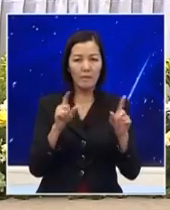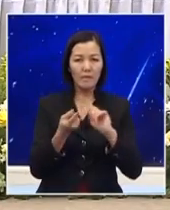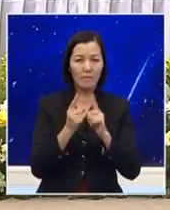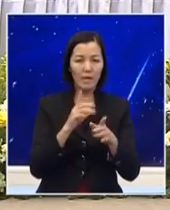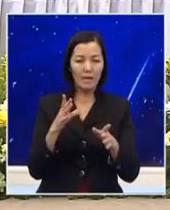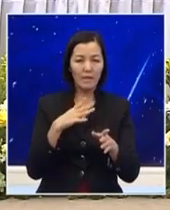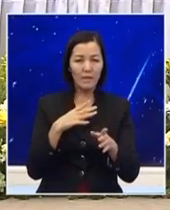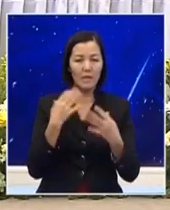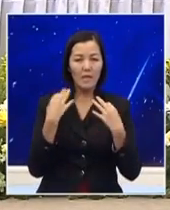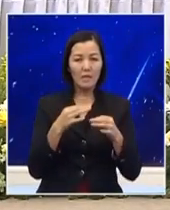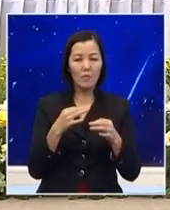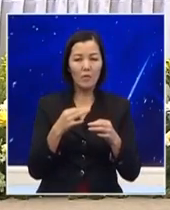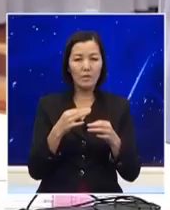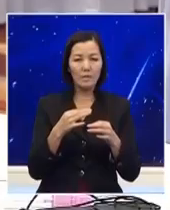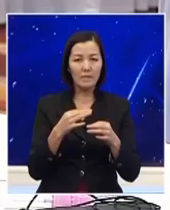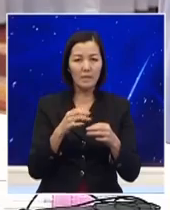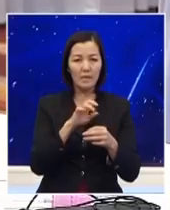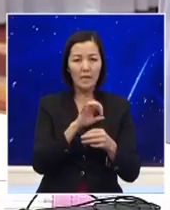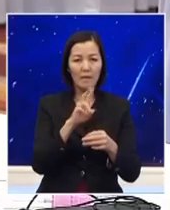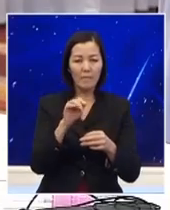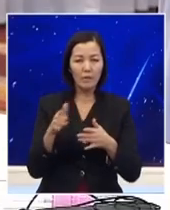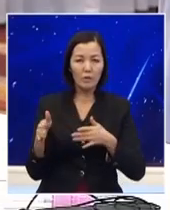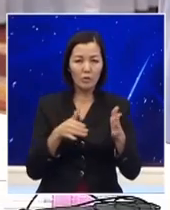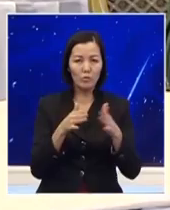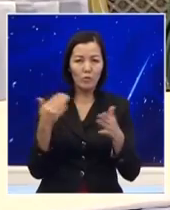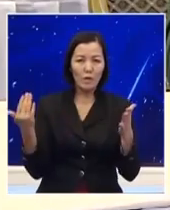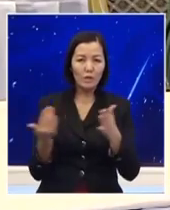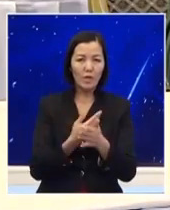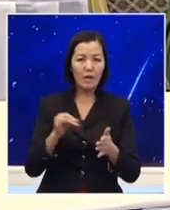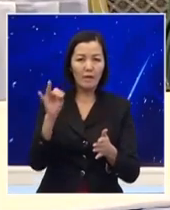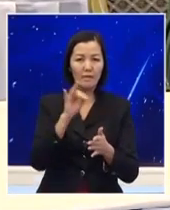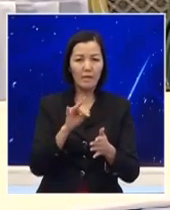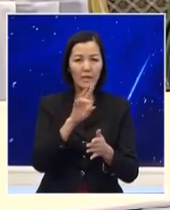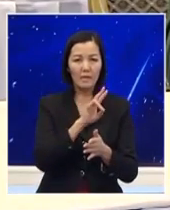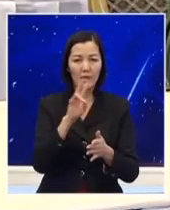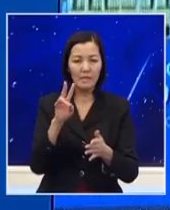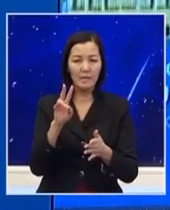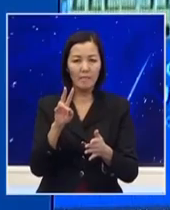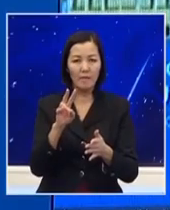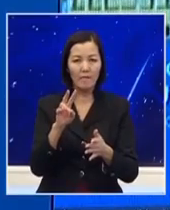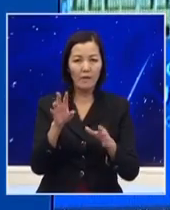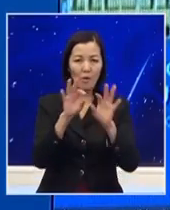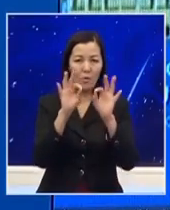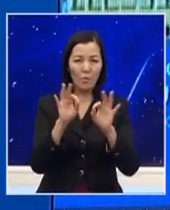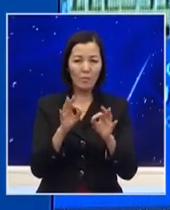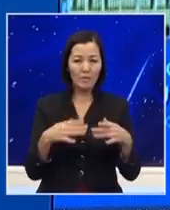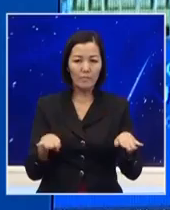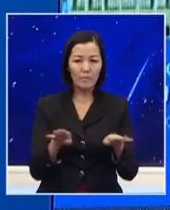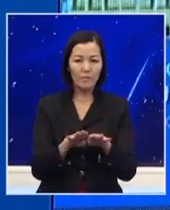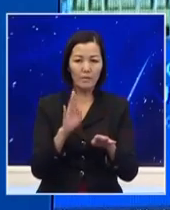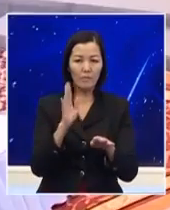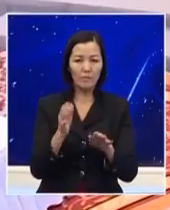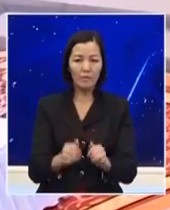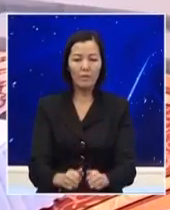білді. Тәуелсіздік жолы елбасы жолы. Қазақстанның жаңа тарихы Назарбаев тұлғасымен егіз ұғым, дейді Нұрлан